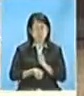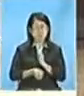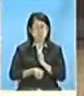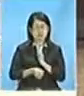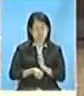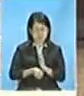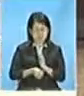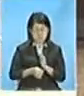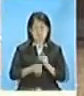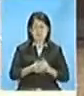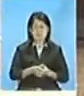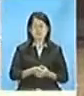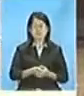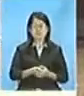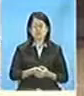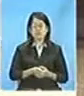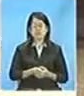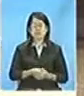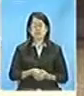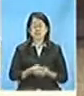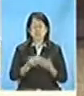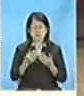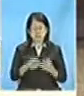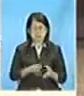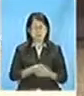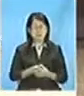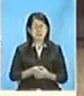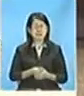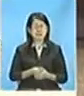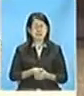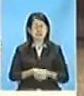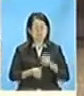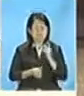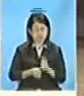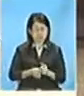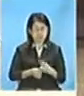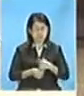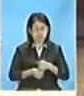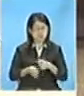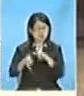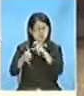างนอกจากนี้ยังจะต้องมีบุคลิก